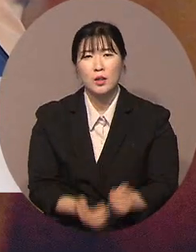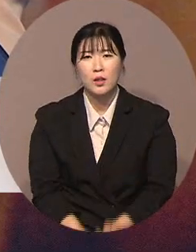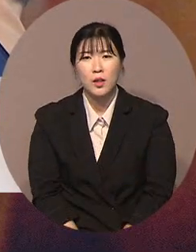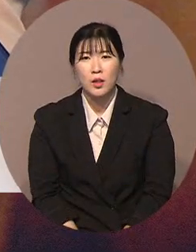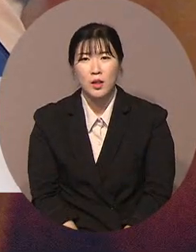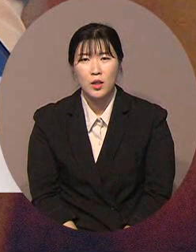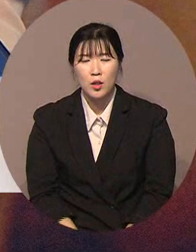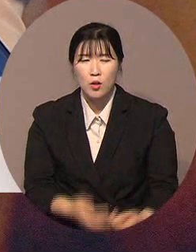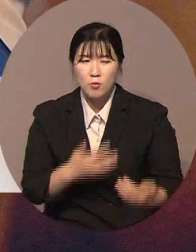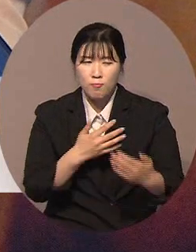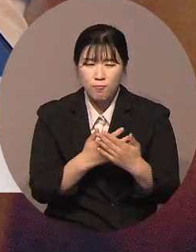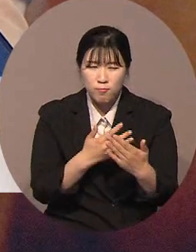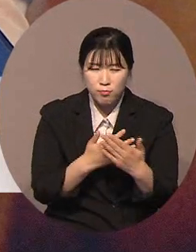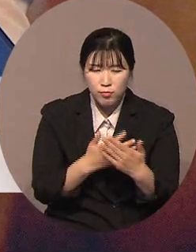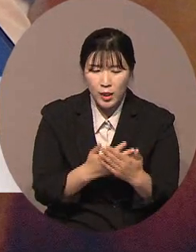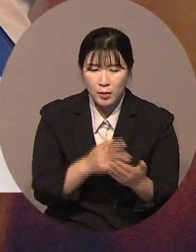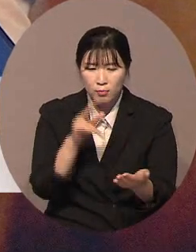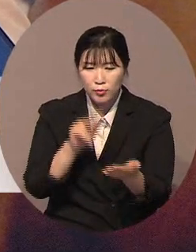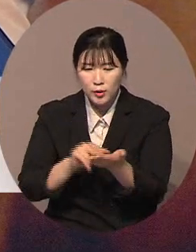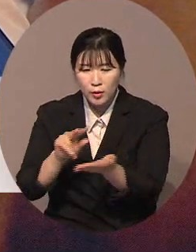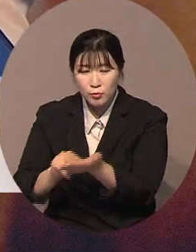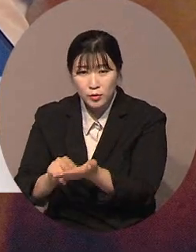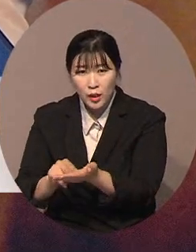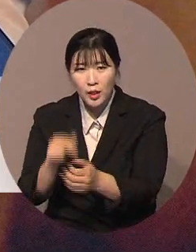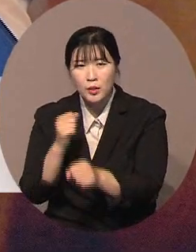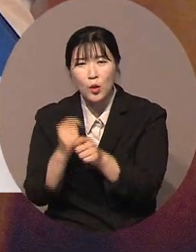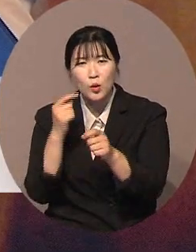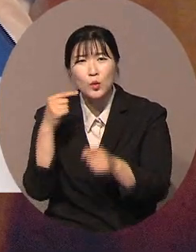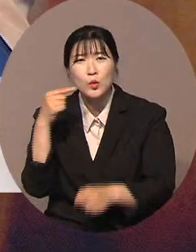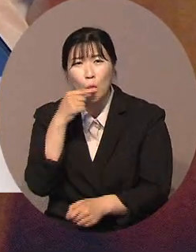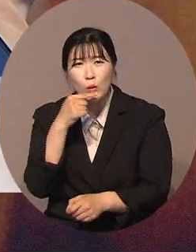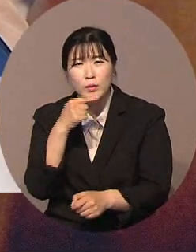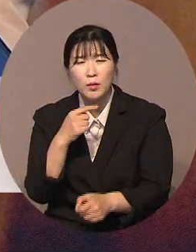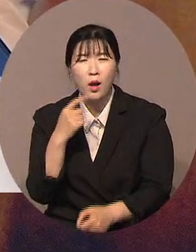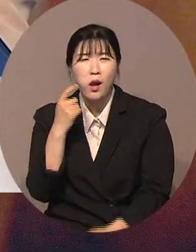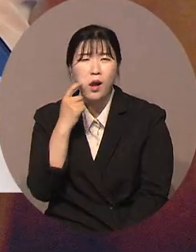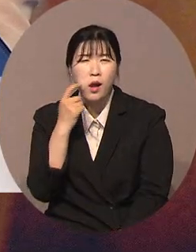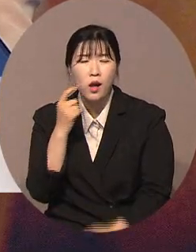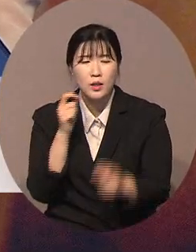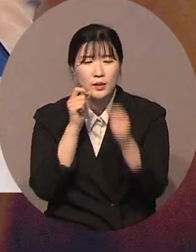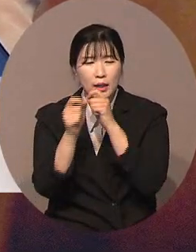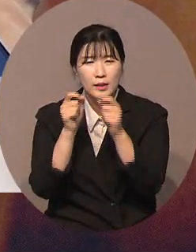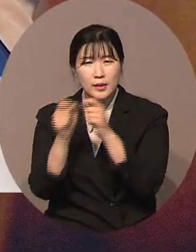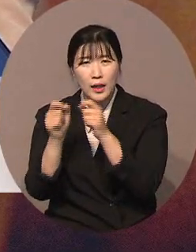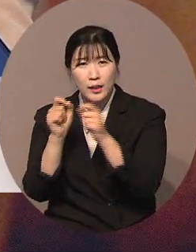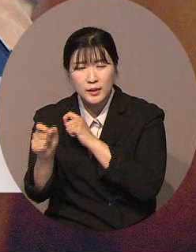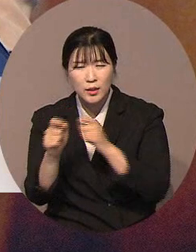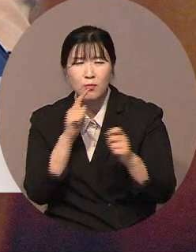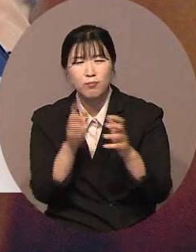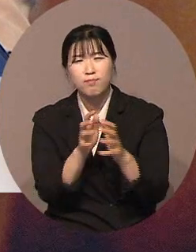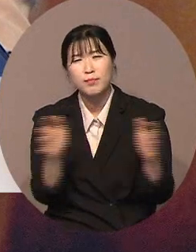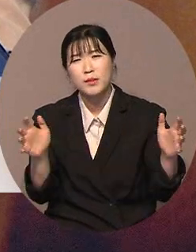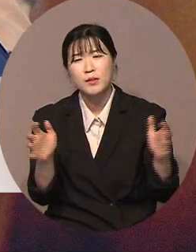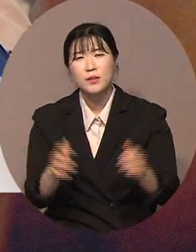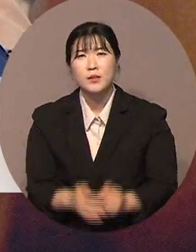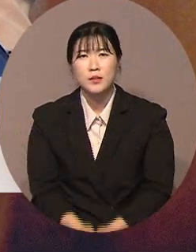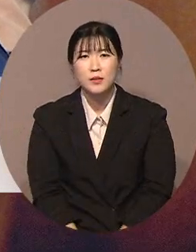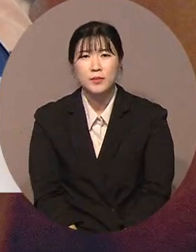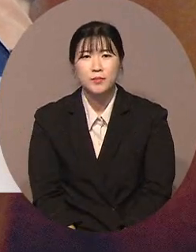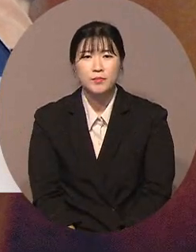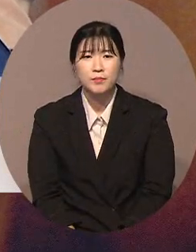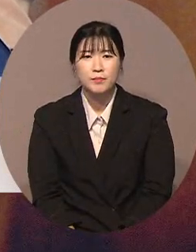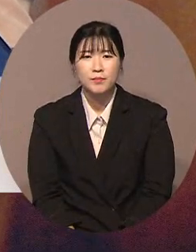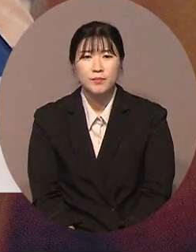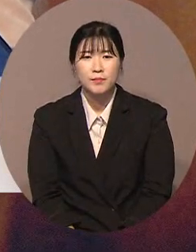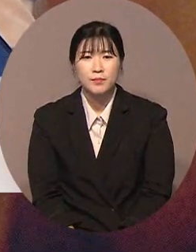이런 불안 심리를 이용해 온라인에서는 소금을 파는 척 돈만 받아 가로채는 사기 범죄까지 등장했습니다. 김지혜